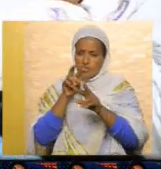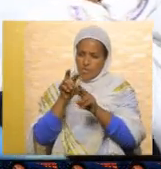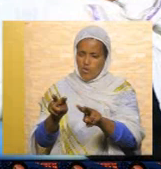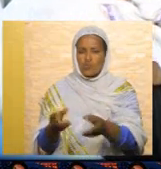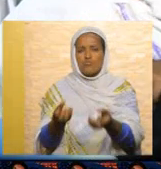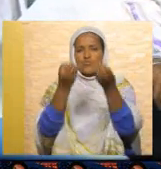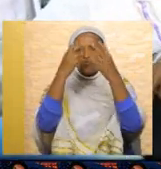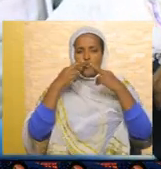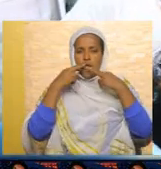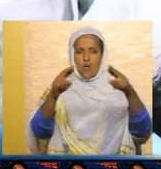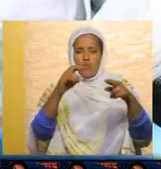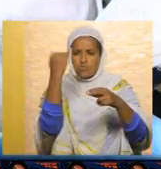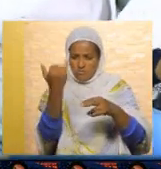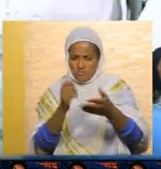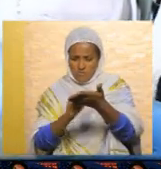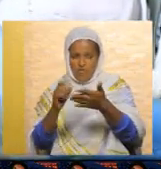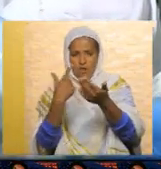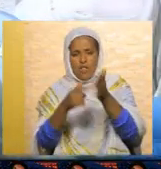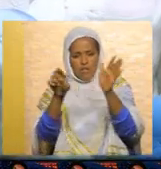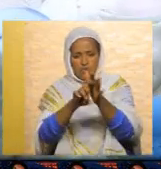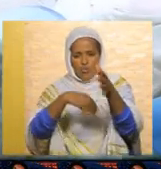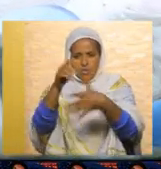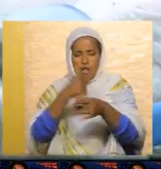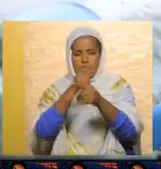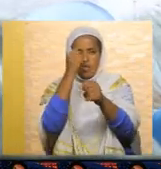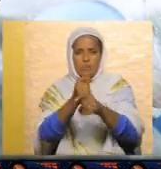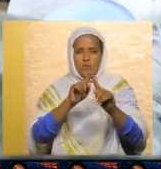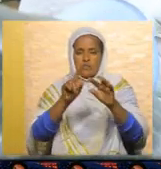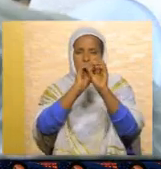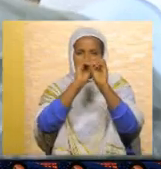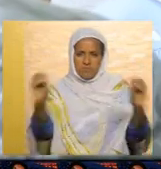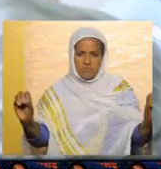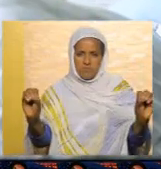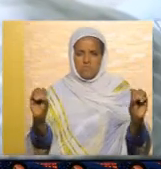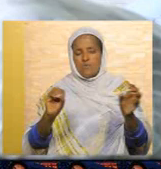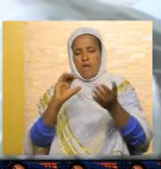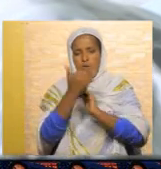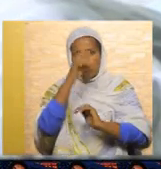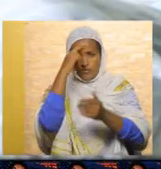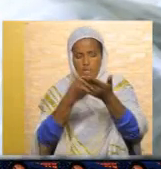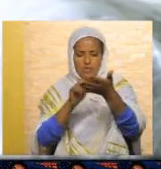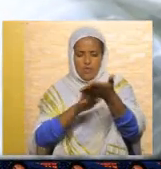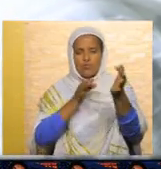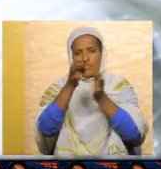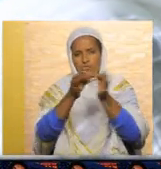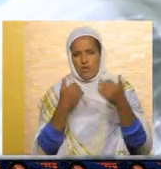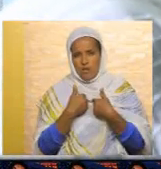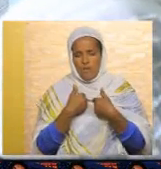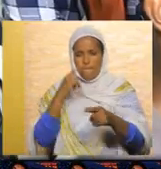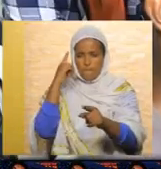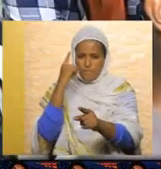ሴቶችን የተመለከቱ በርካታ አዋጆች ተቀርጸዋል፣ ህጎች ተደንግገዋል። ተግባራዊነታቸው ግን ከዚህ ግባ የሚባል እንዳልሆነ ጥናቱ